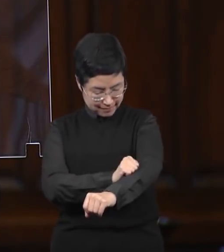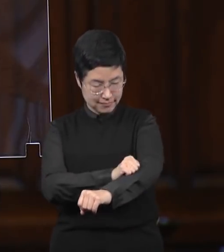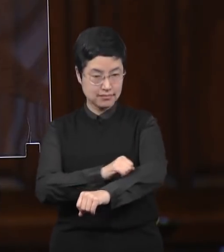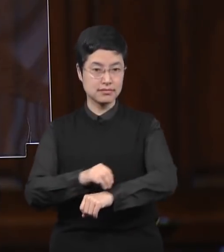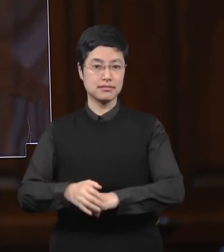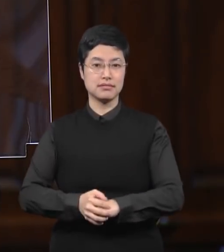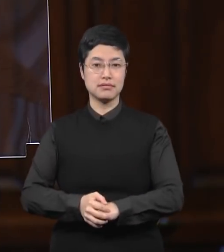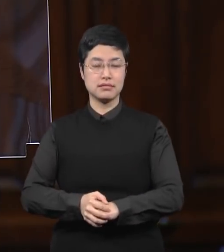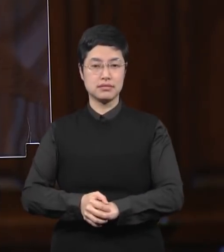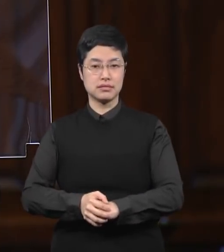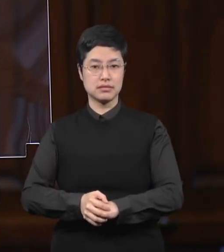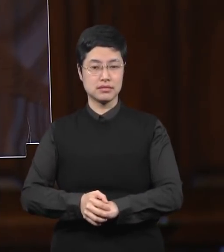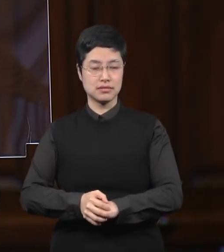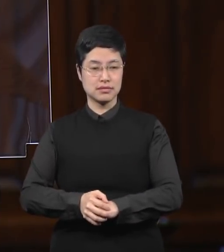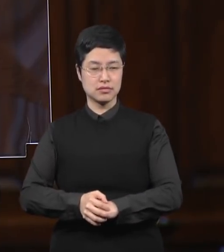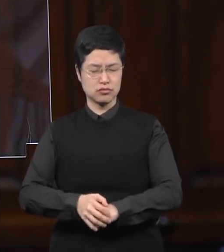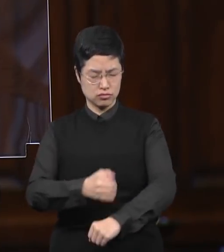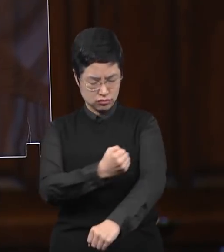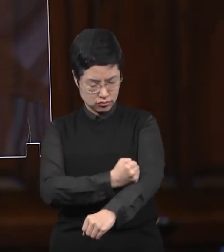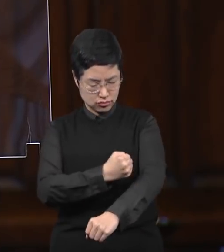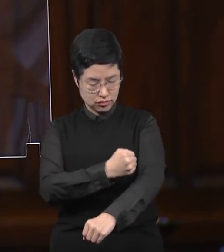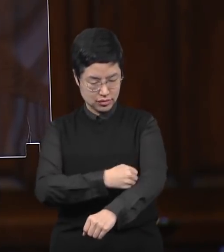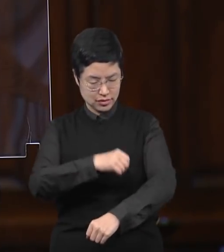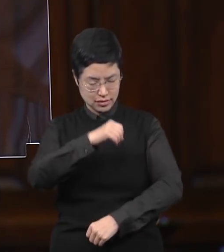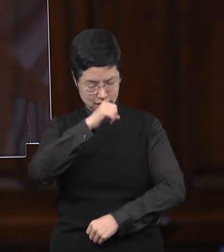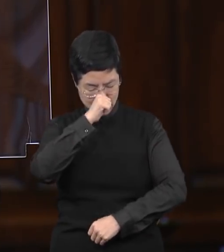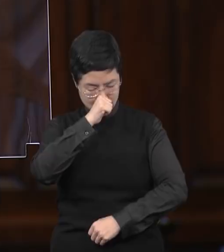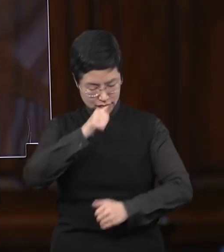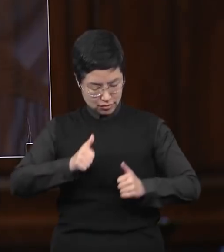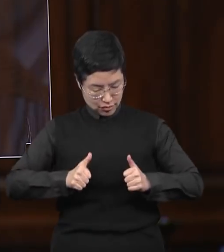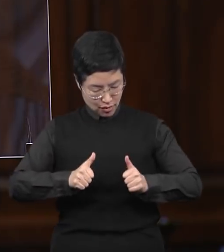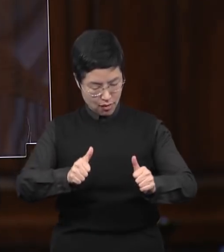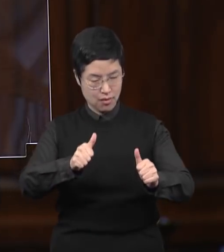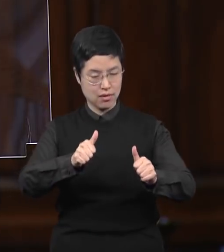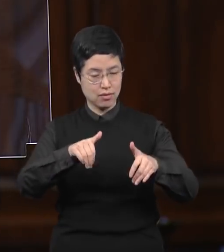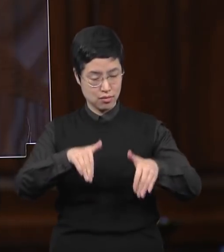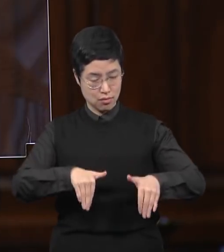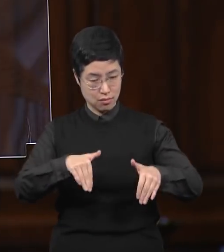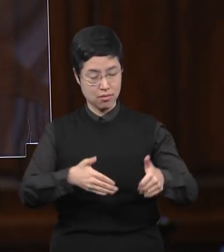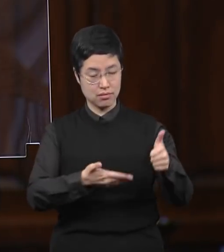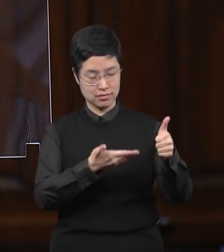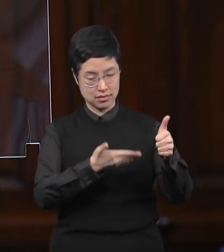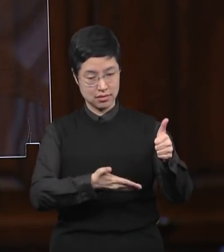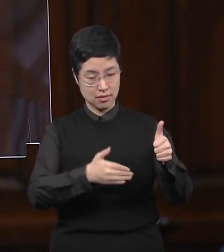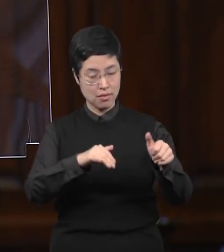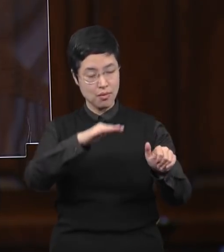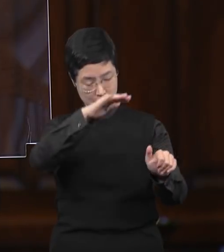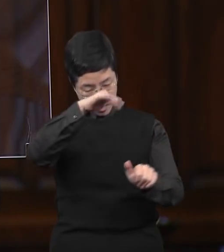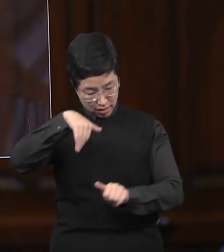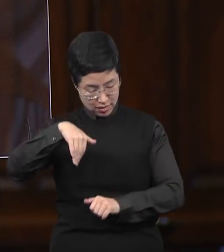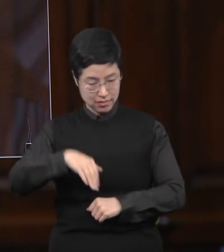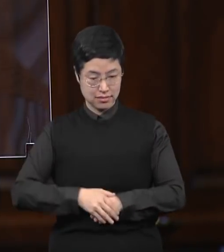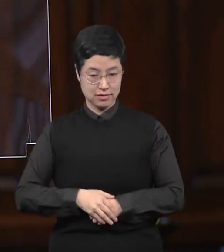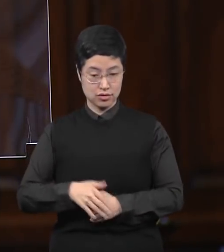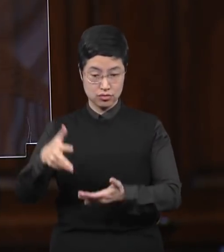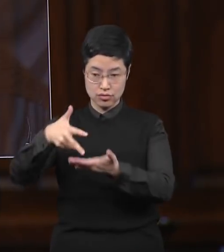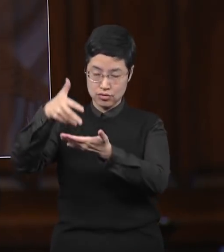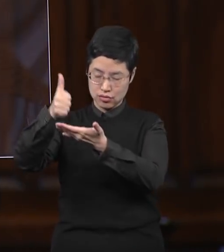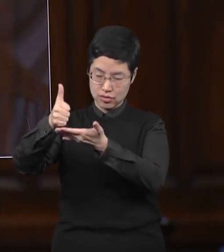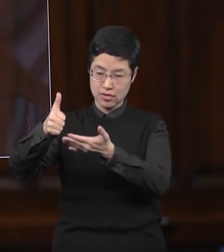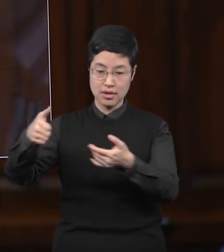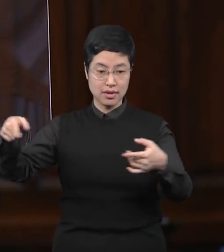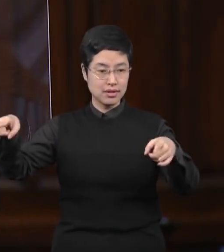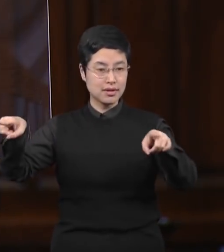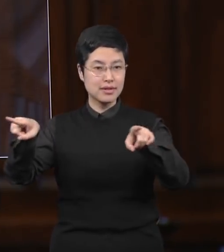잘하였습니다. 착하고 성실한 종이여, 와서 당신의 주인과